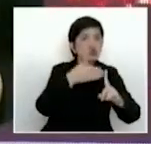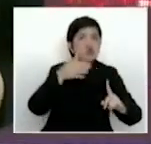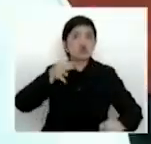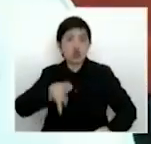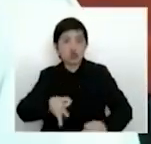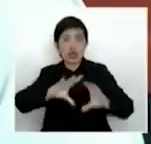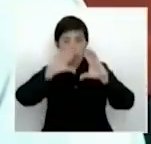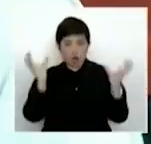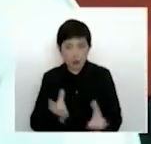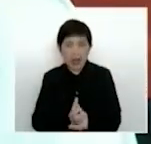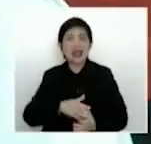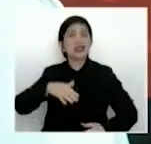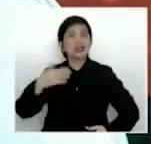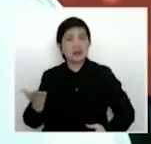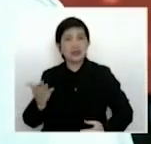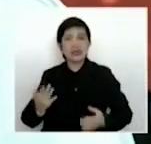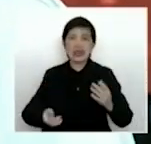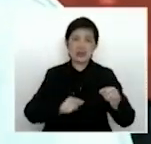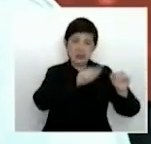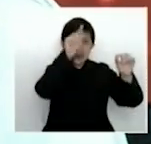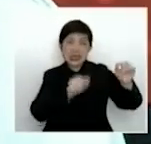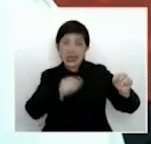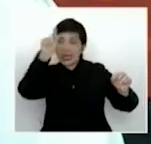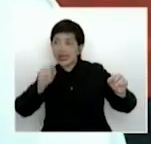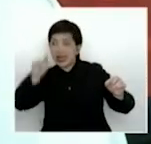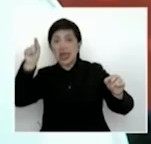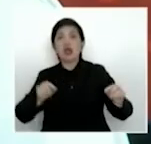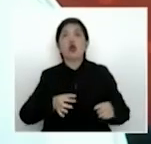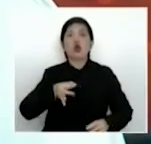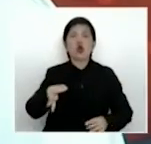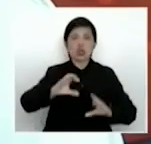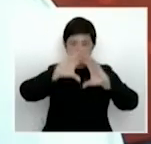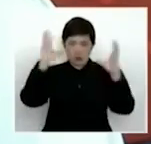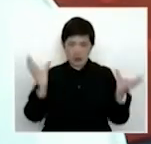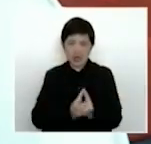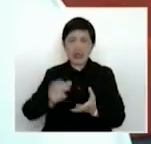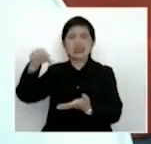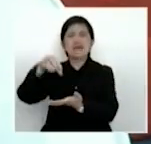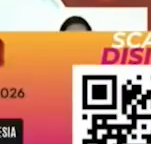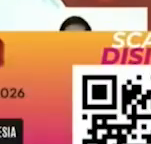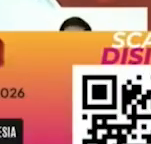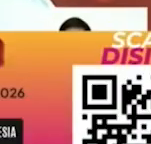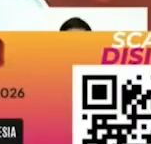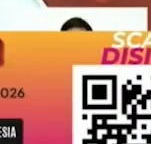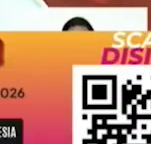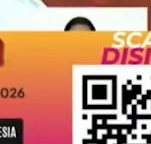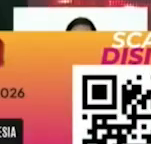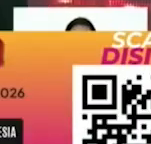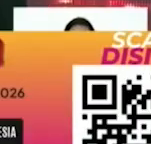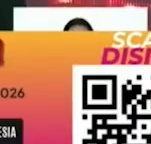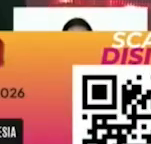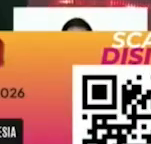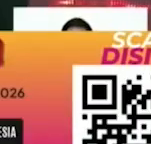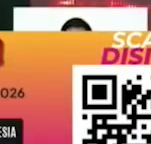Global namun dalam dinamikanya kota Global kerap kali menempatkan warganya bukan sebagai subjek